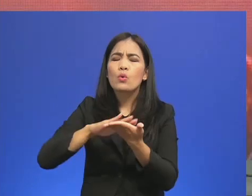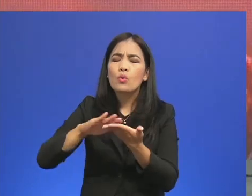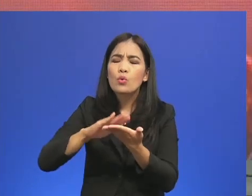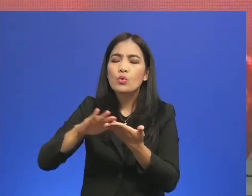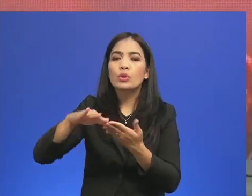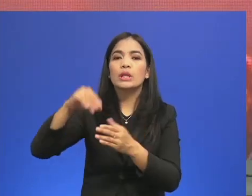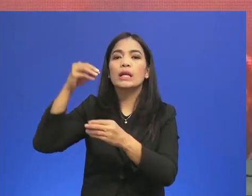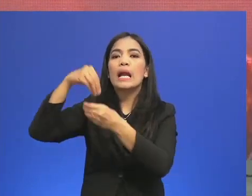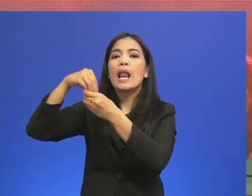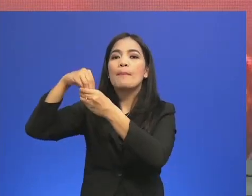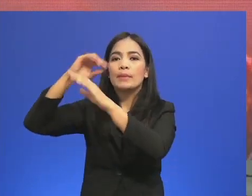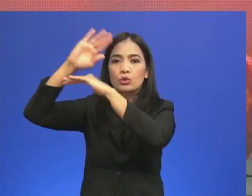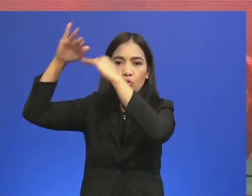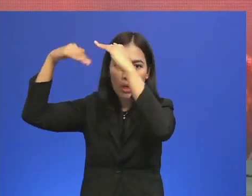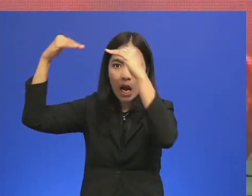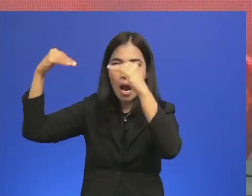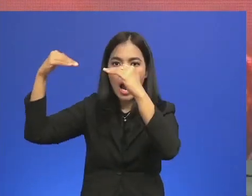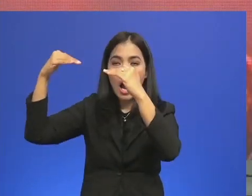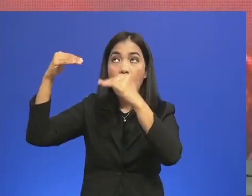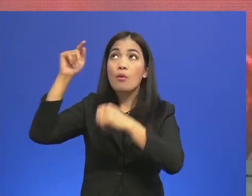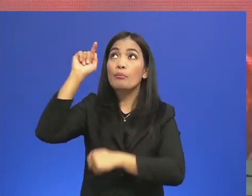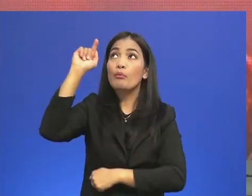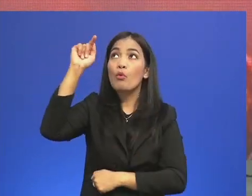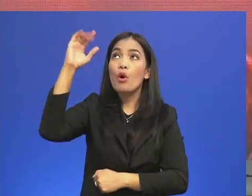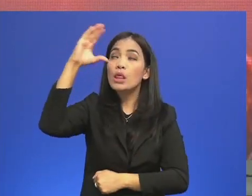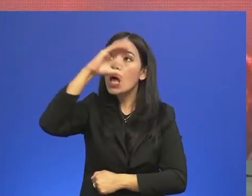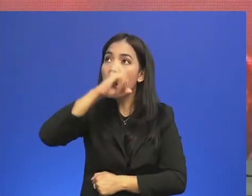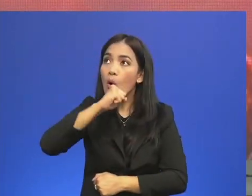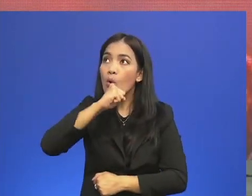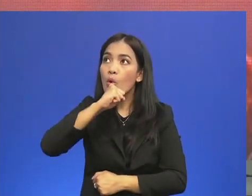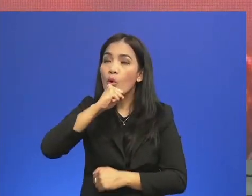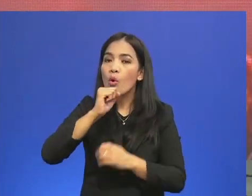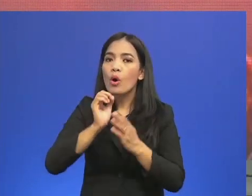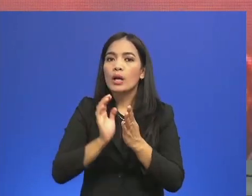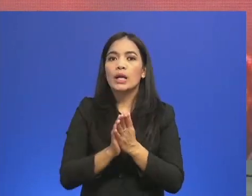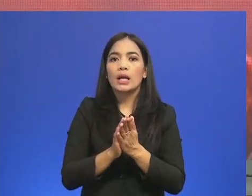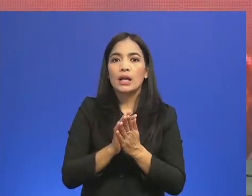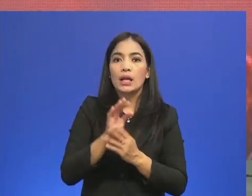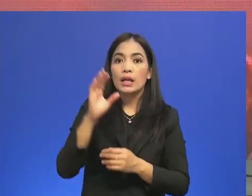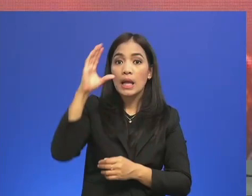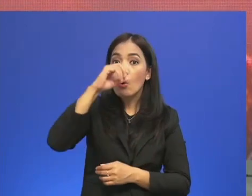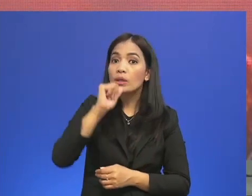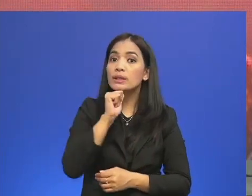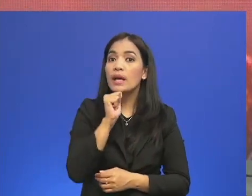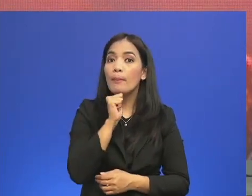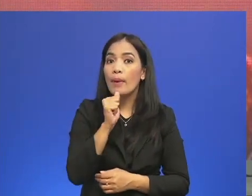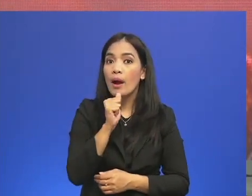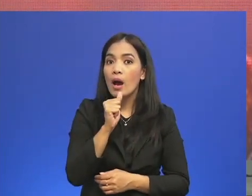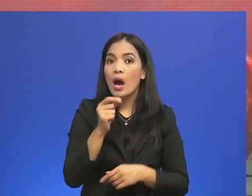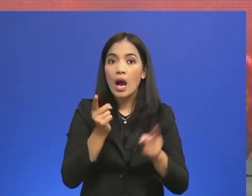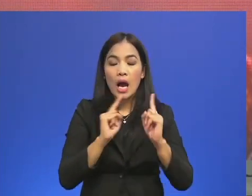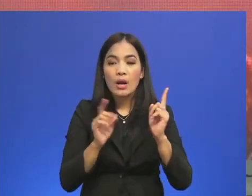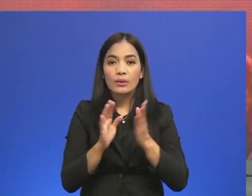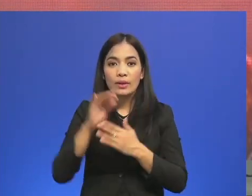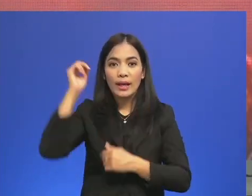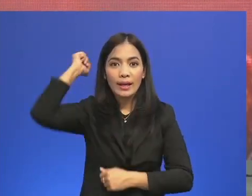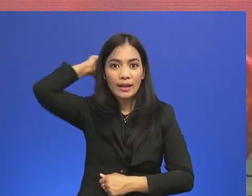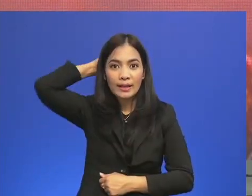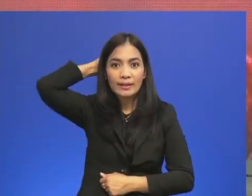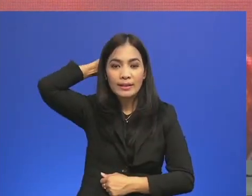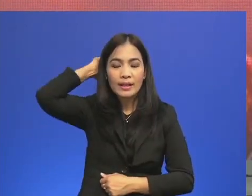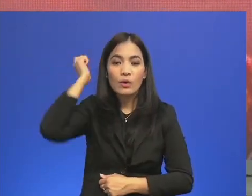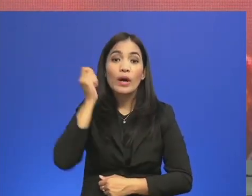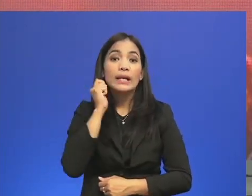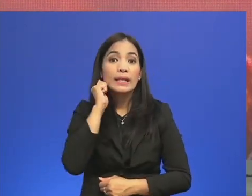surga. Mereka tahu, mereka juga ikut mengenal bahwa ibu-ibu adalah